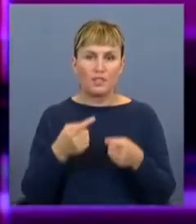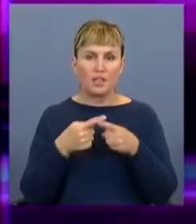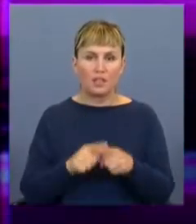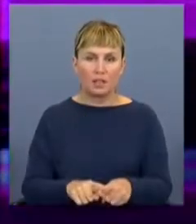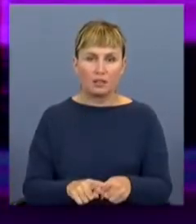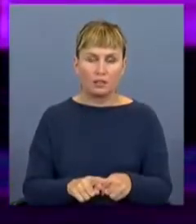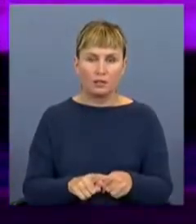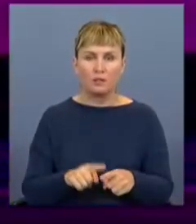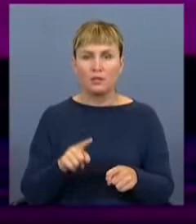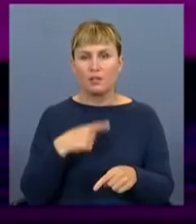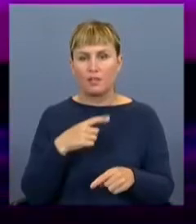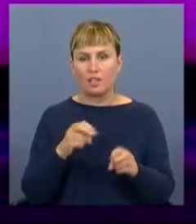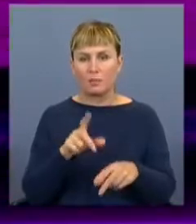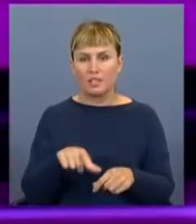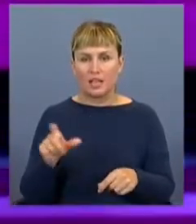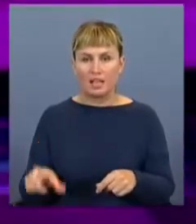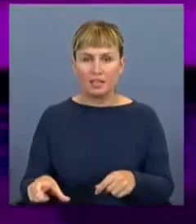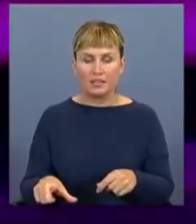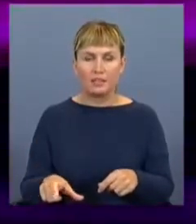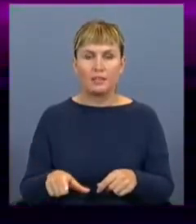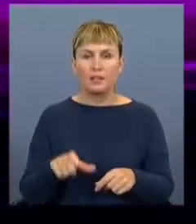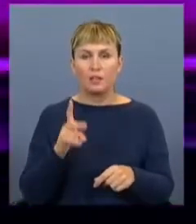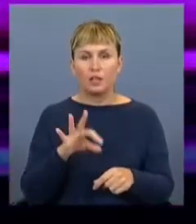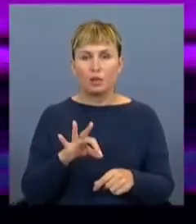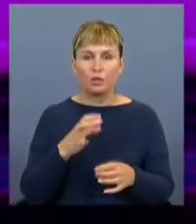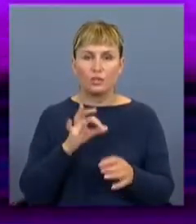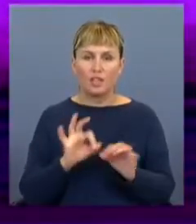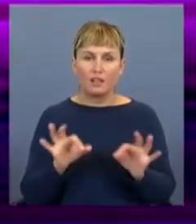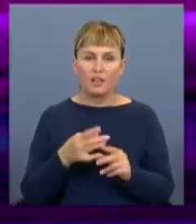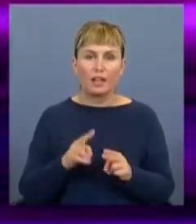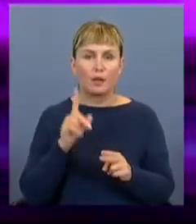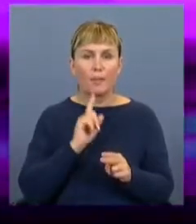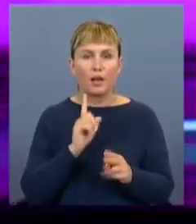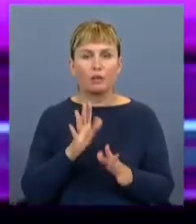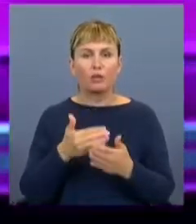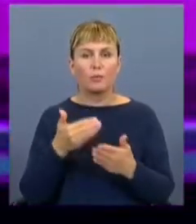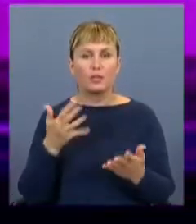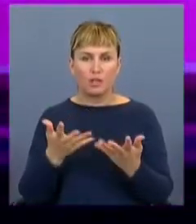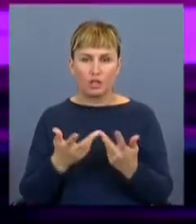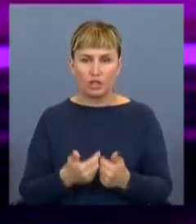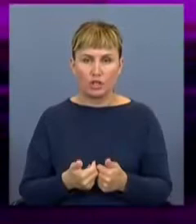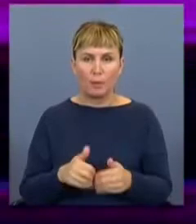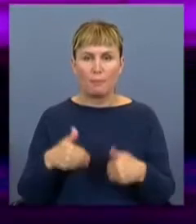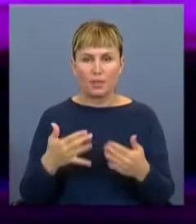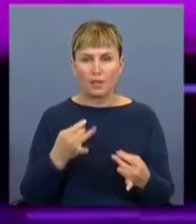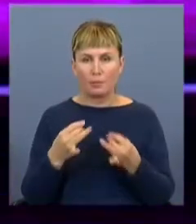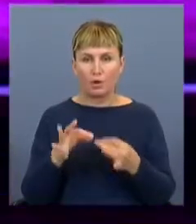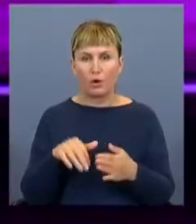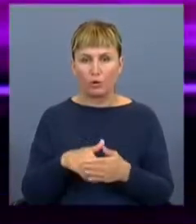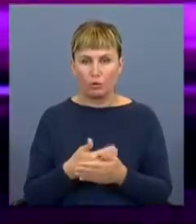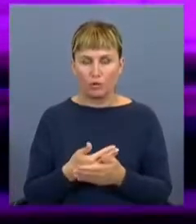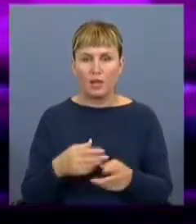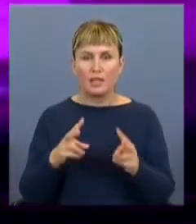технология блокчейн, говорят специалисты кластера TechGarden. Но с оговоркой, это пока предварительные расчеты. Предлагаю поговорить о